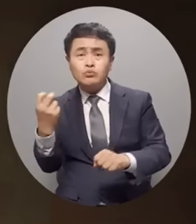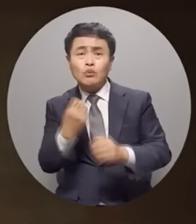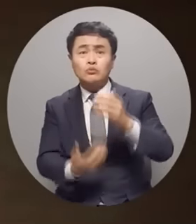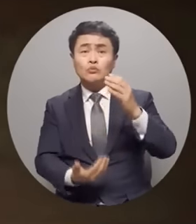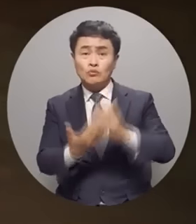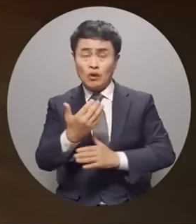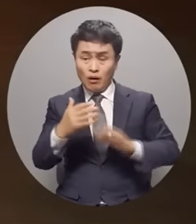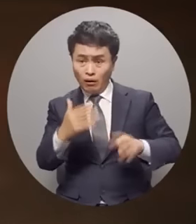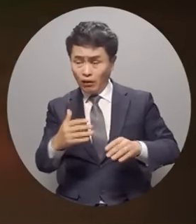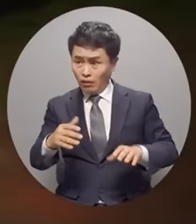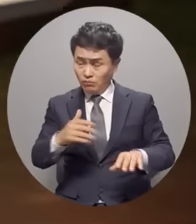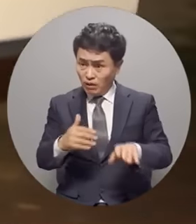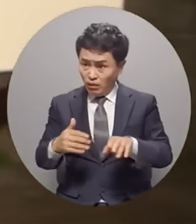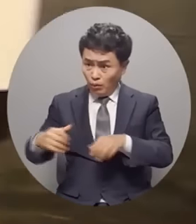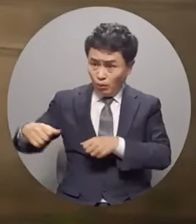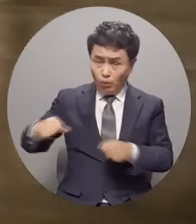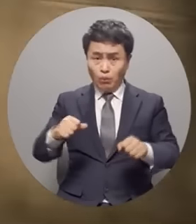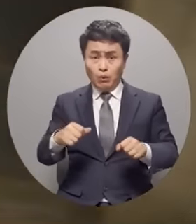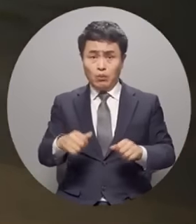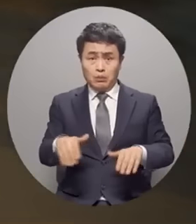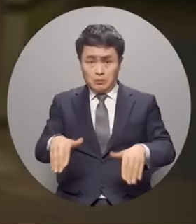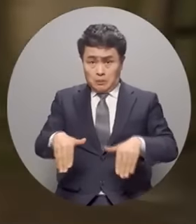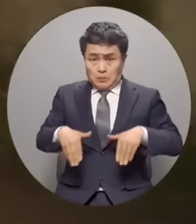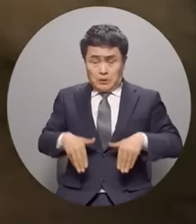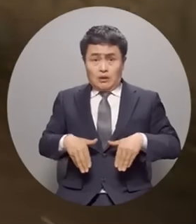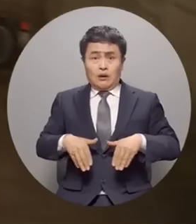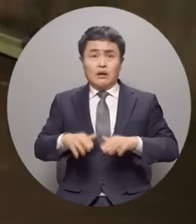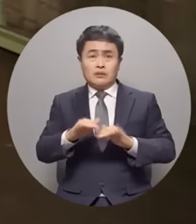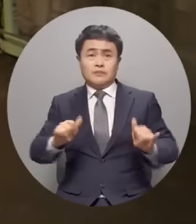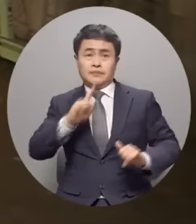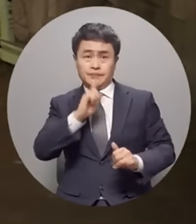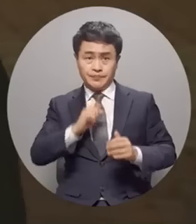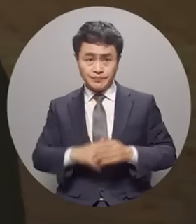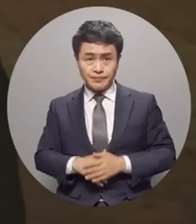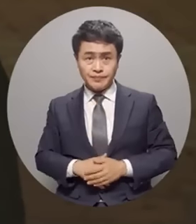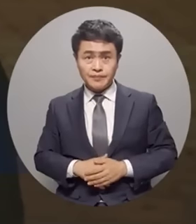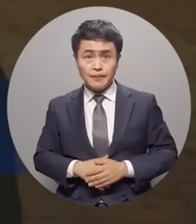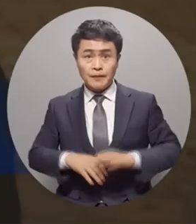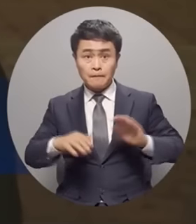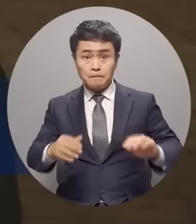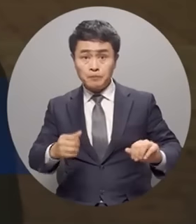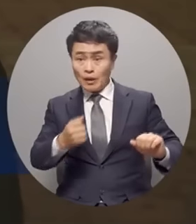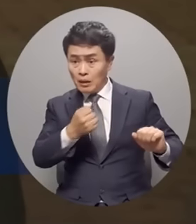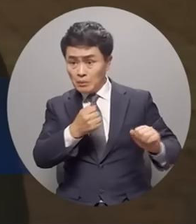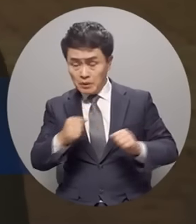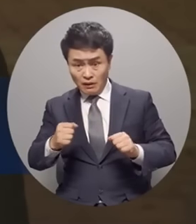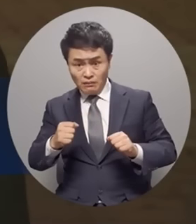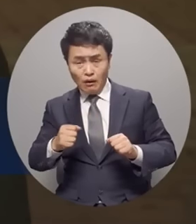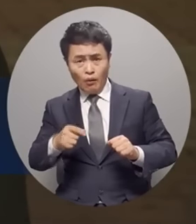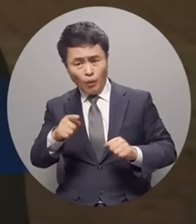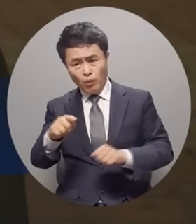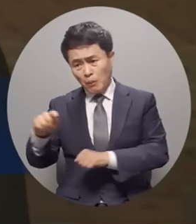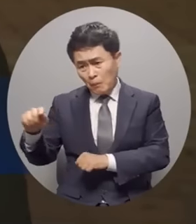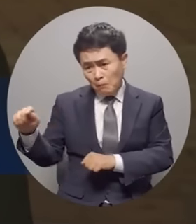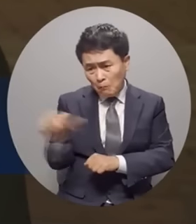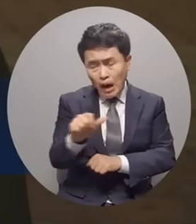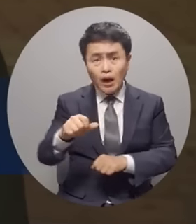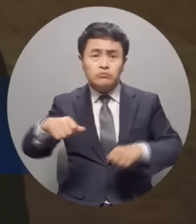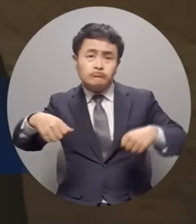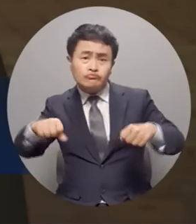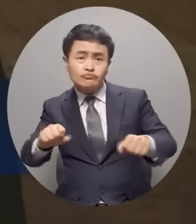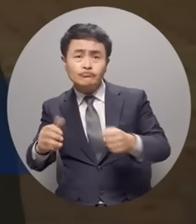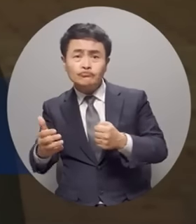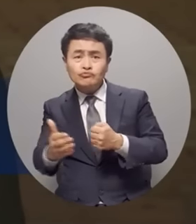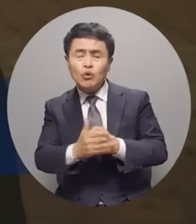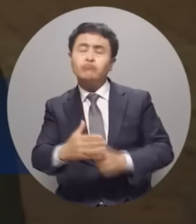행여나 부딪힐까 벽 쪽으로 비켜서는 건 시민들입니다. 피한다고 옆으로 해도 그 속도 때문에